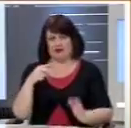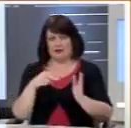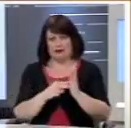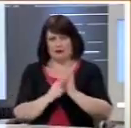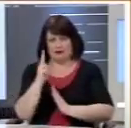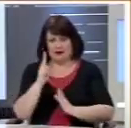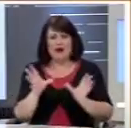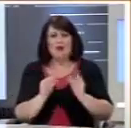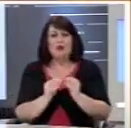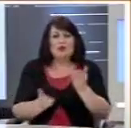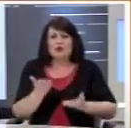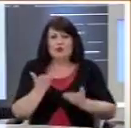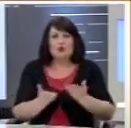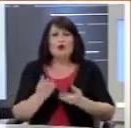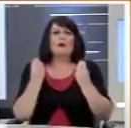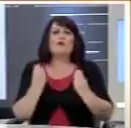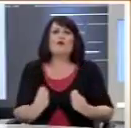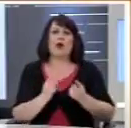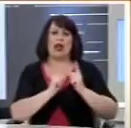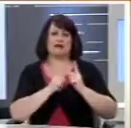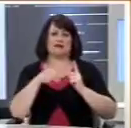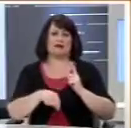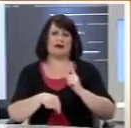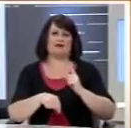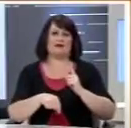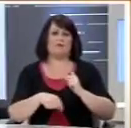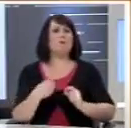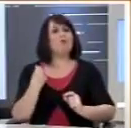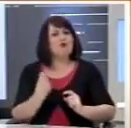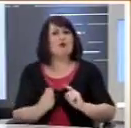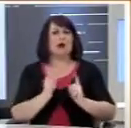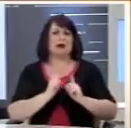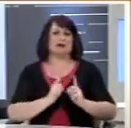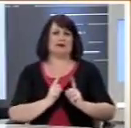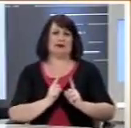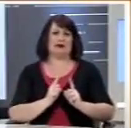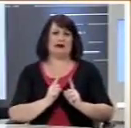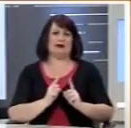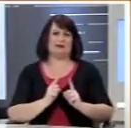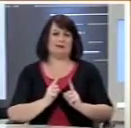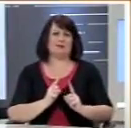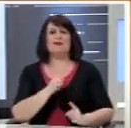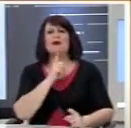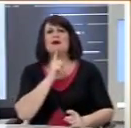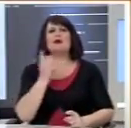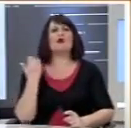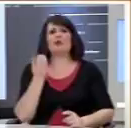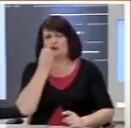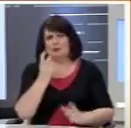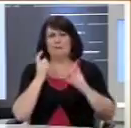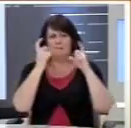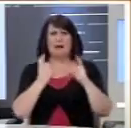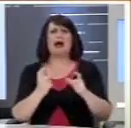2012, είναι μια πολύ καλύτερη συμφωνία. Και είναι μια πολύ καλύτερη συμφωνία και με αυτό του Μαΐου